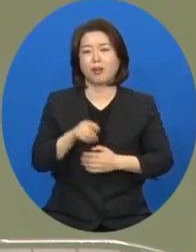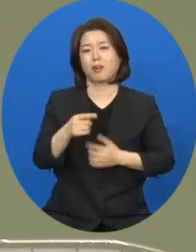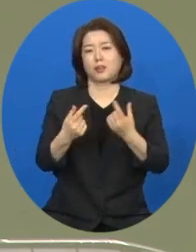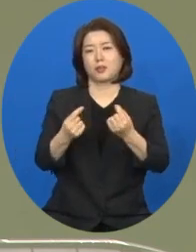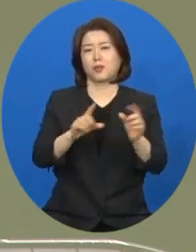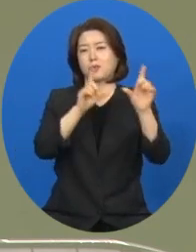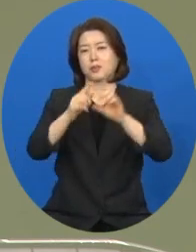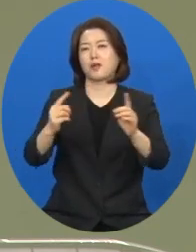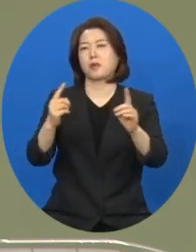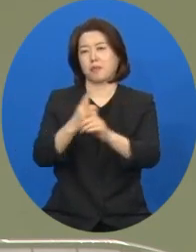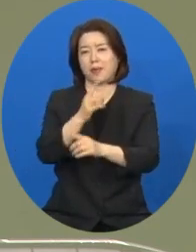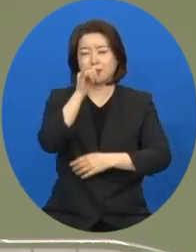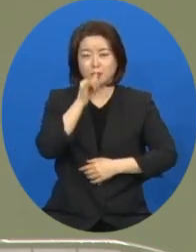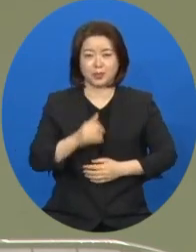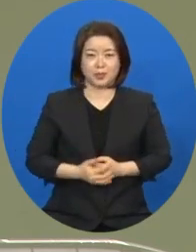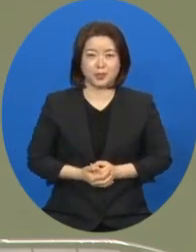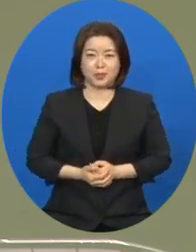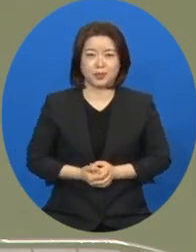일어나나?